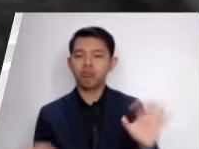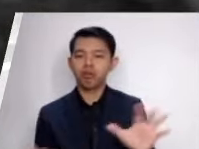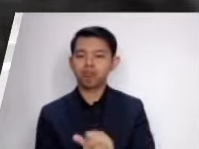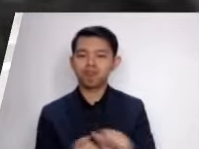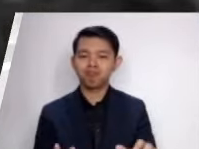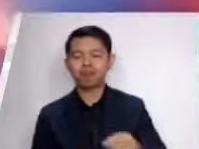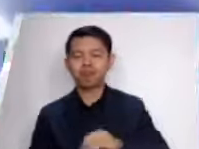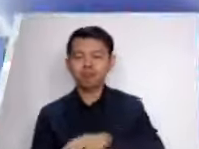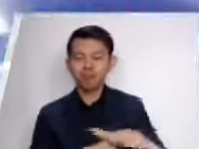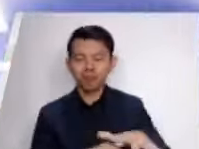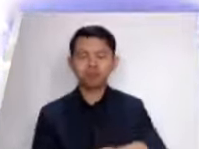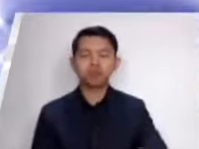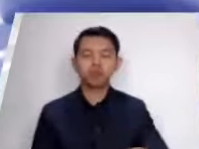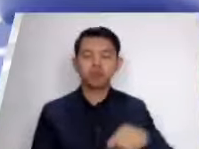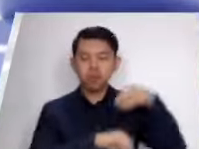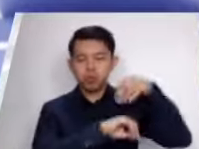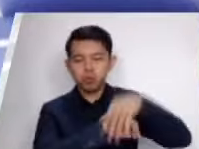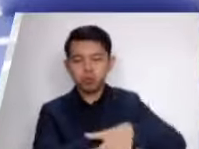lupa.